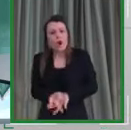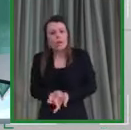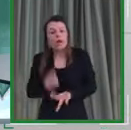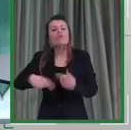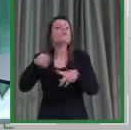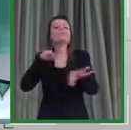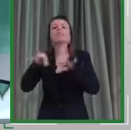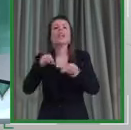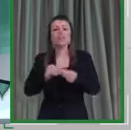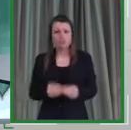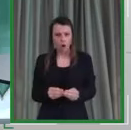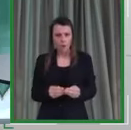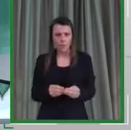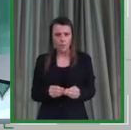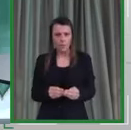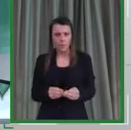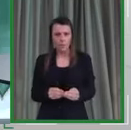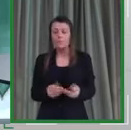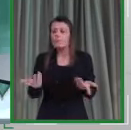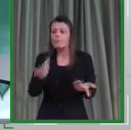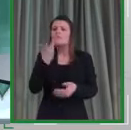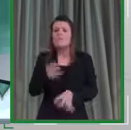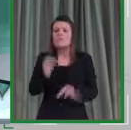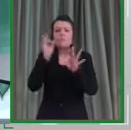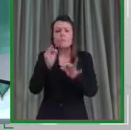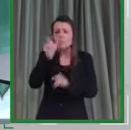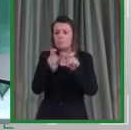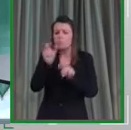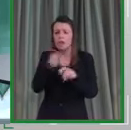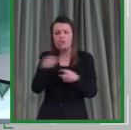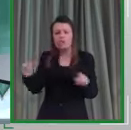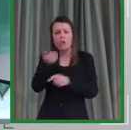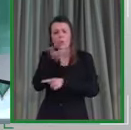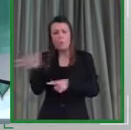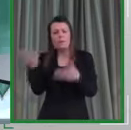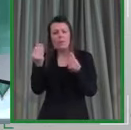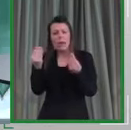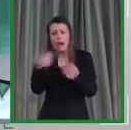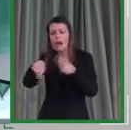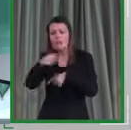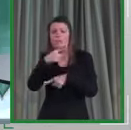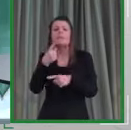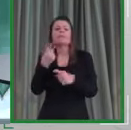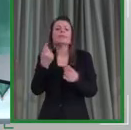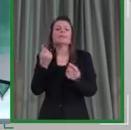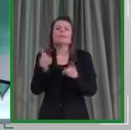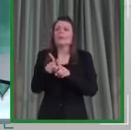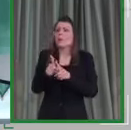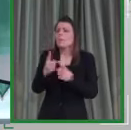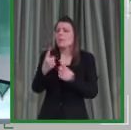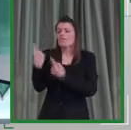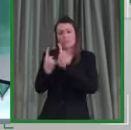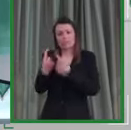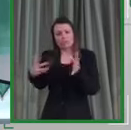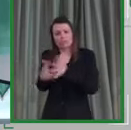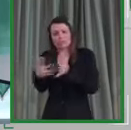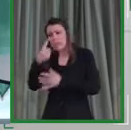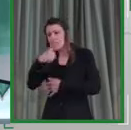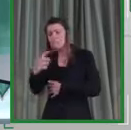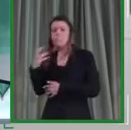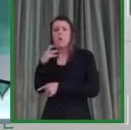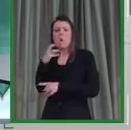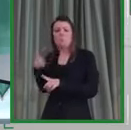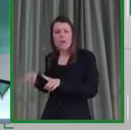consentire a un numero significativo di persone soprattutto né in quelle aree e di bergamo di brescia e di